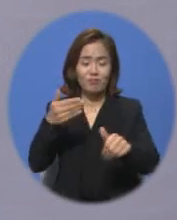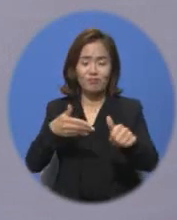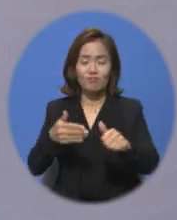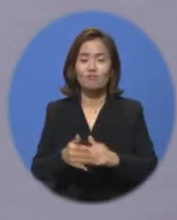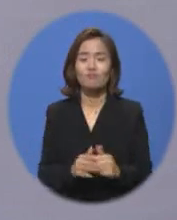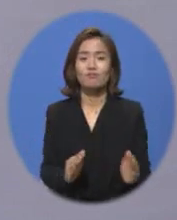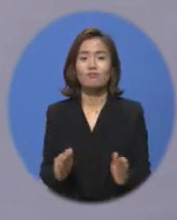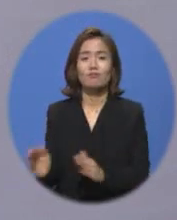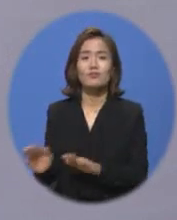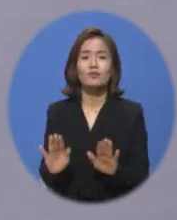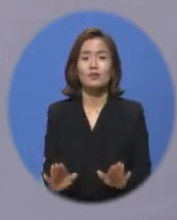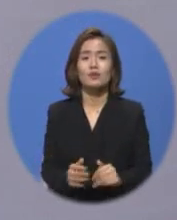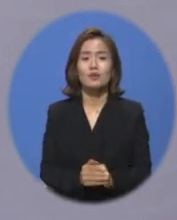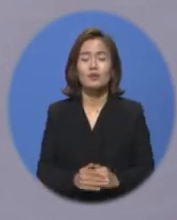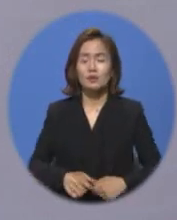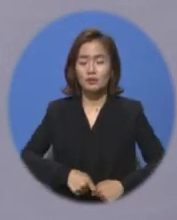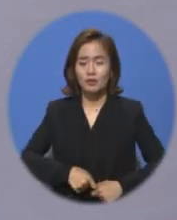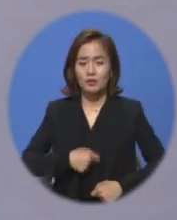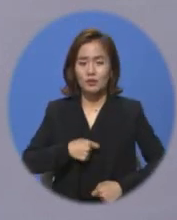잘처리해주시면감사하겠습니다.저는